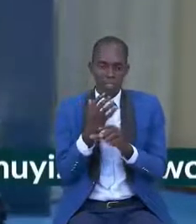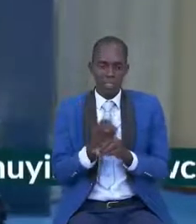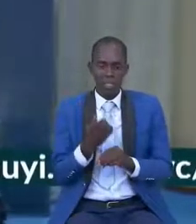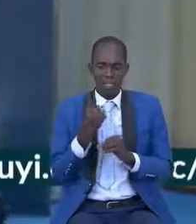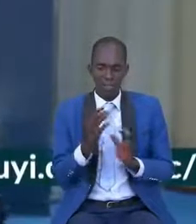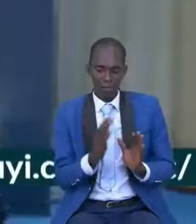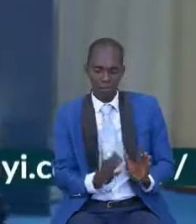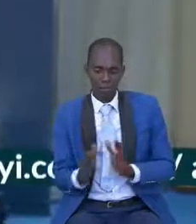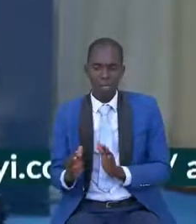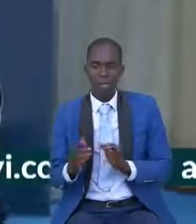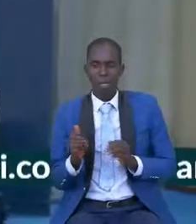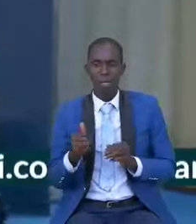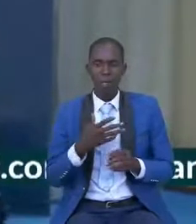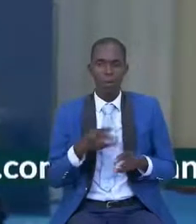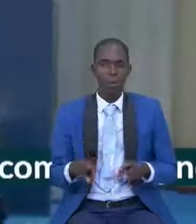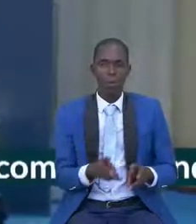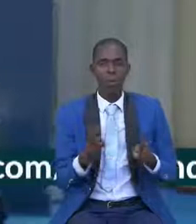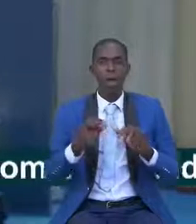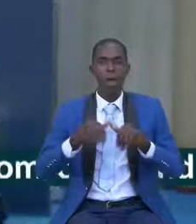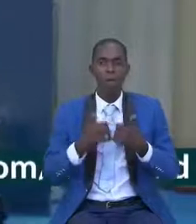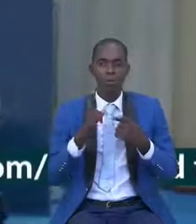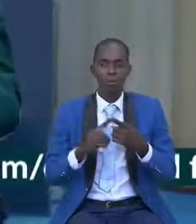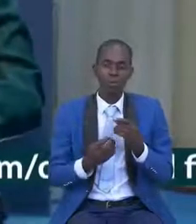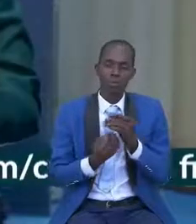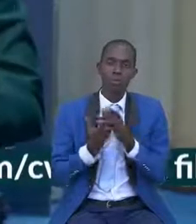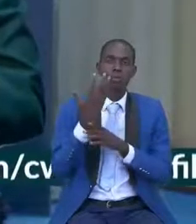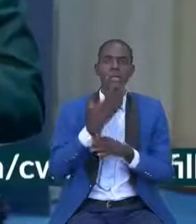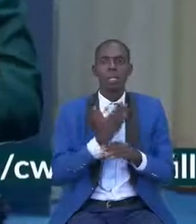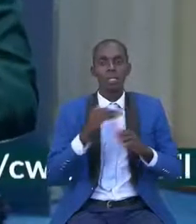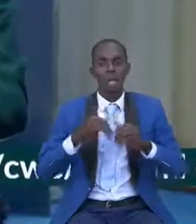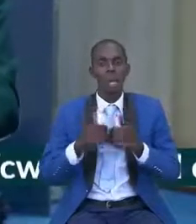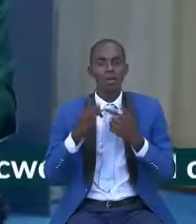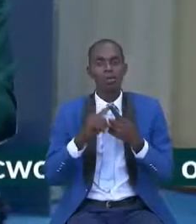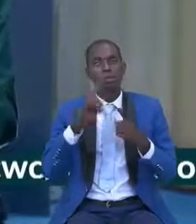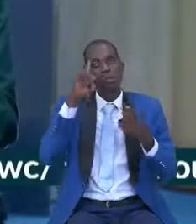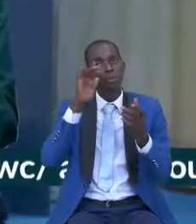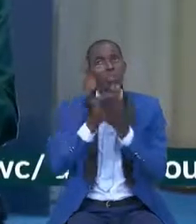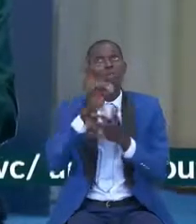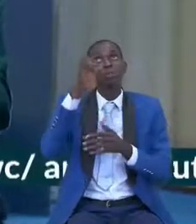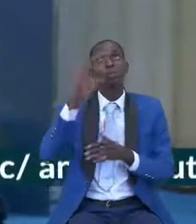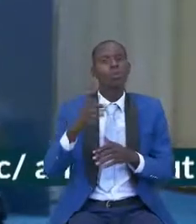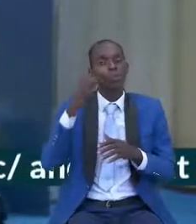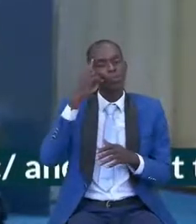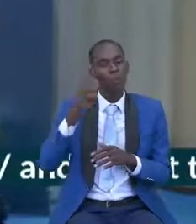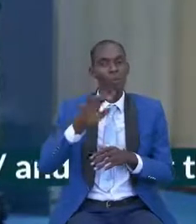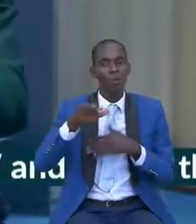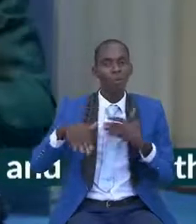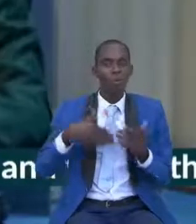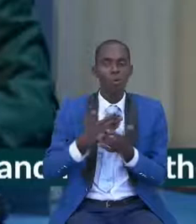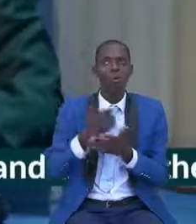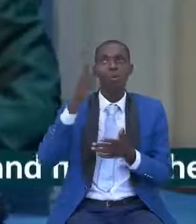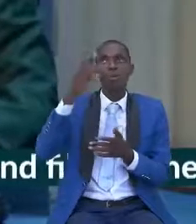ministres, venez demain pour l'apothéose. Et le Seigneur vous aidera